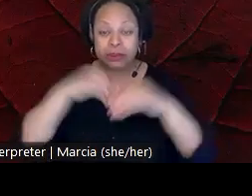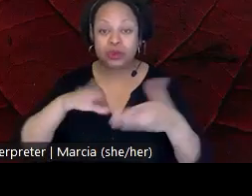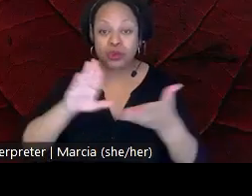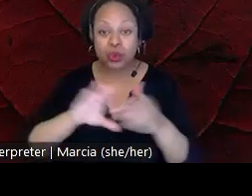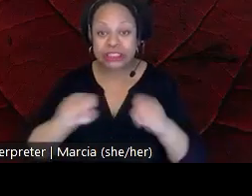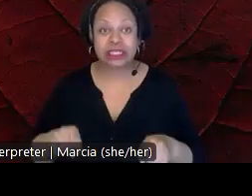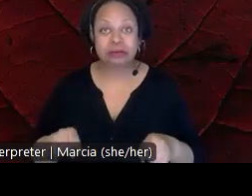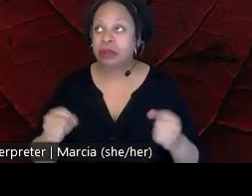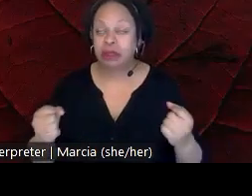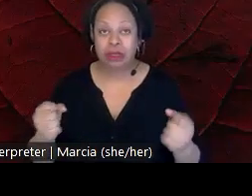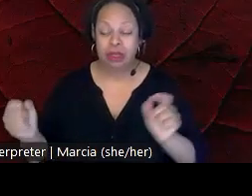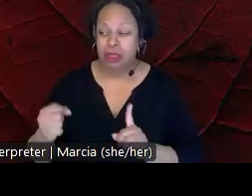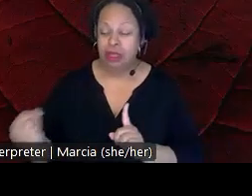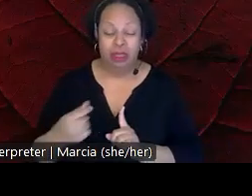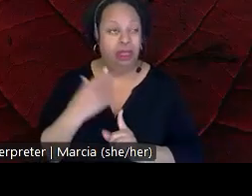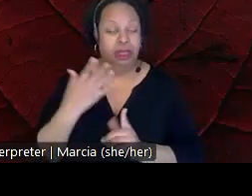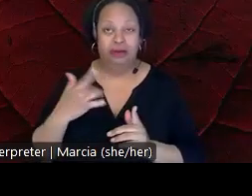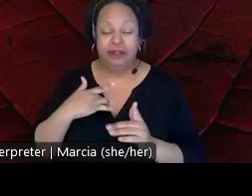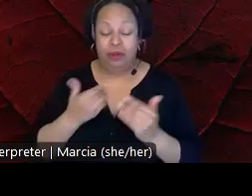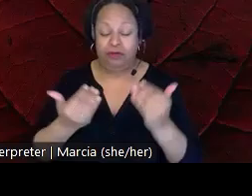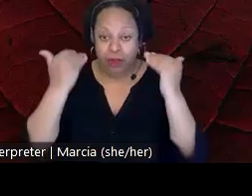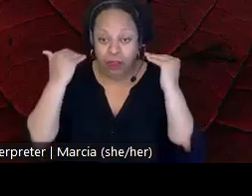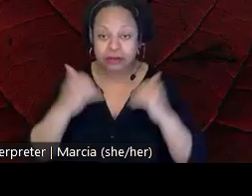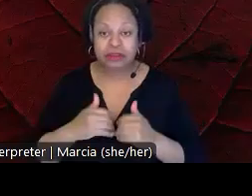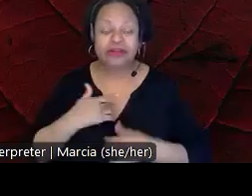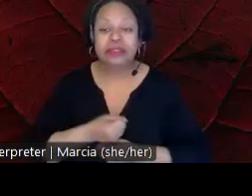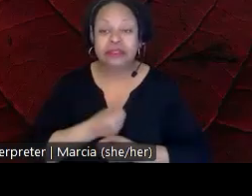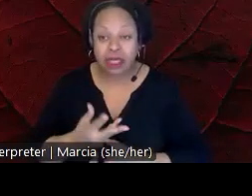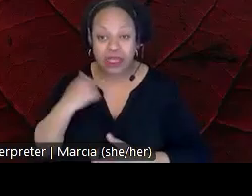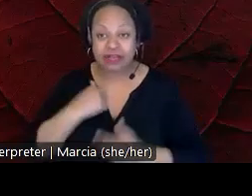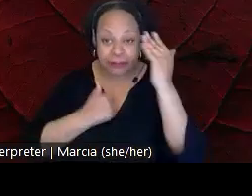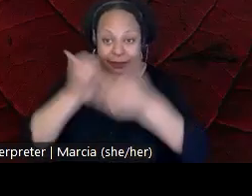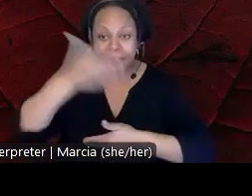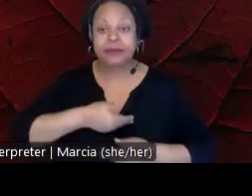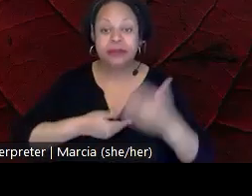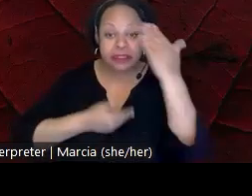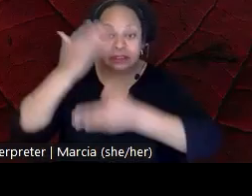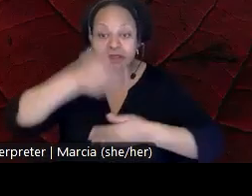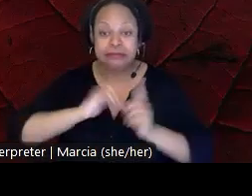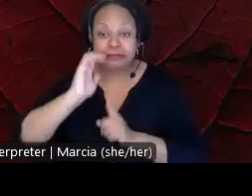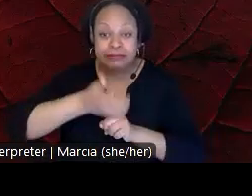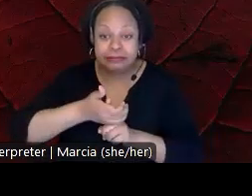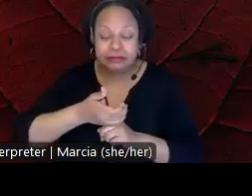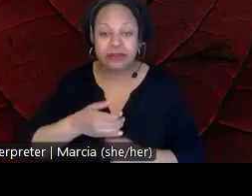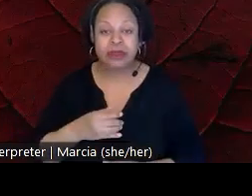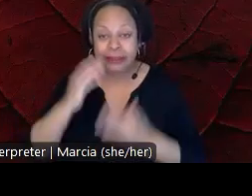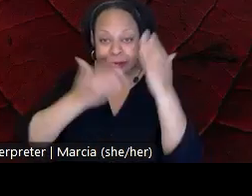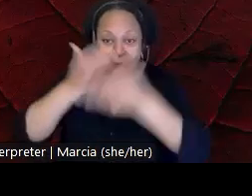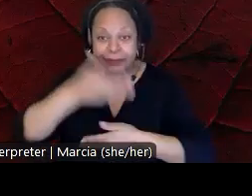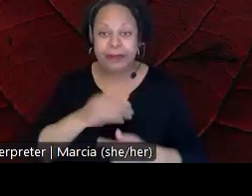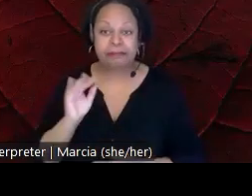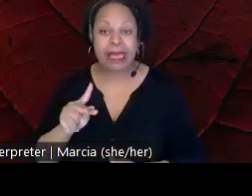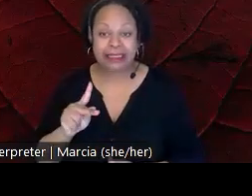on nous, donc on est épuisé parce qu'il faut masquer la condition suite à